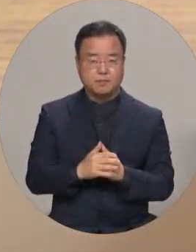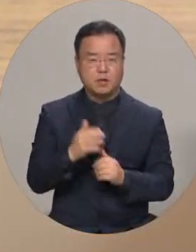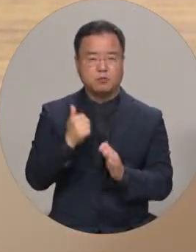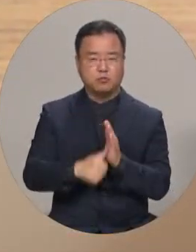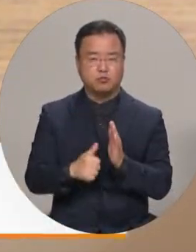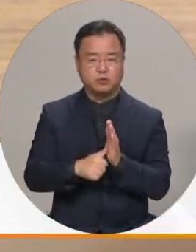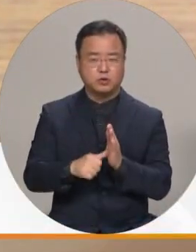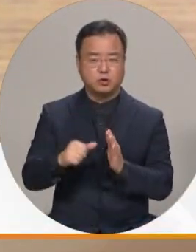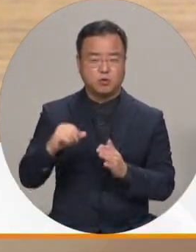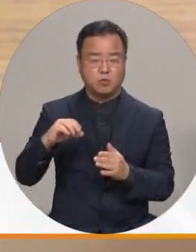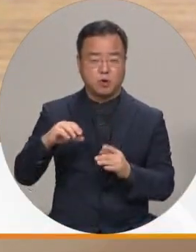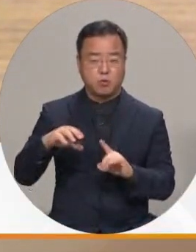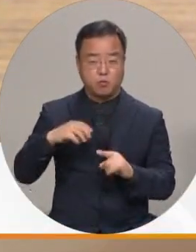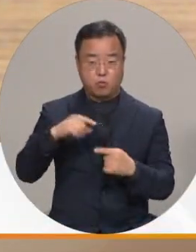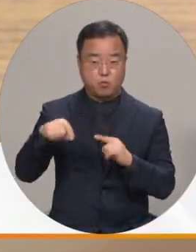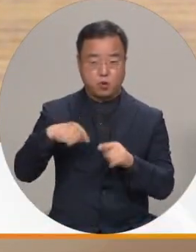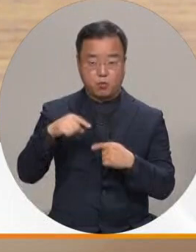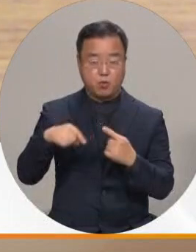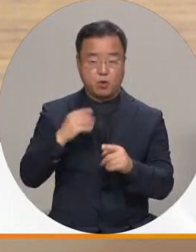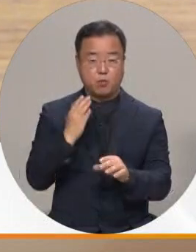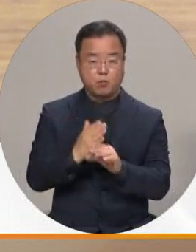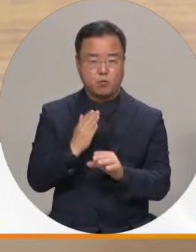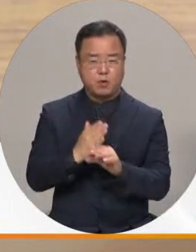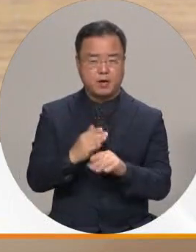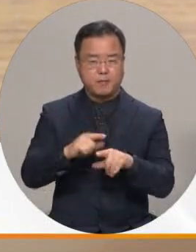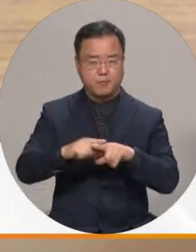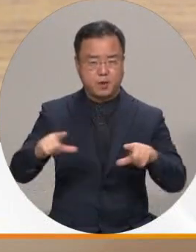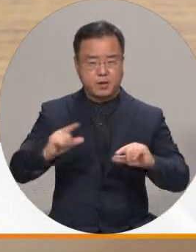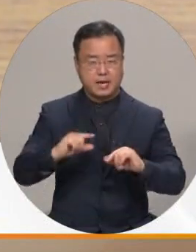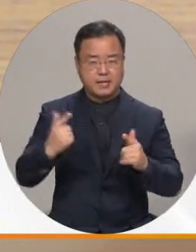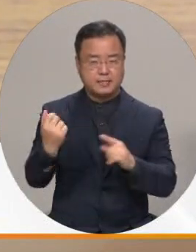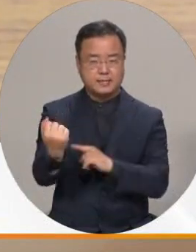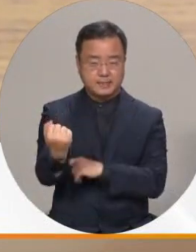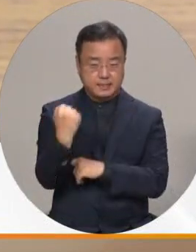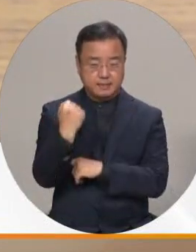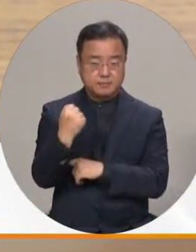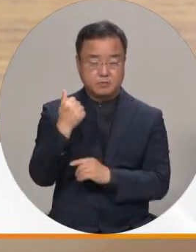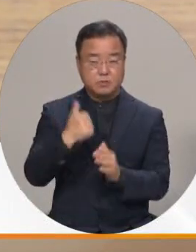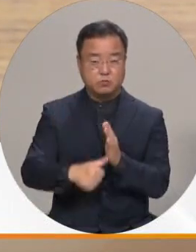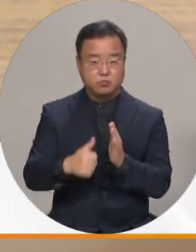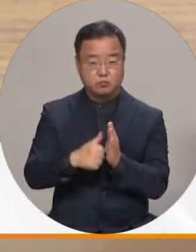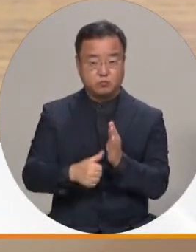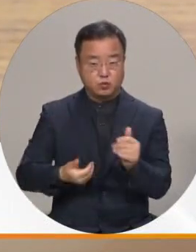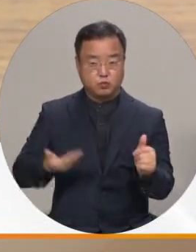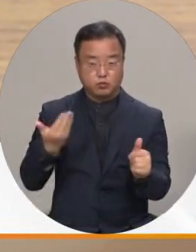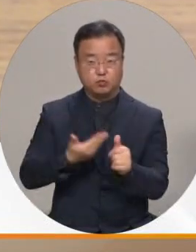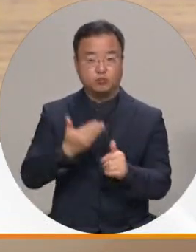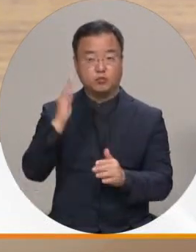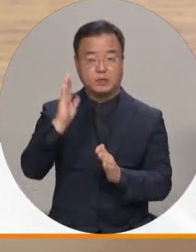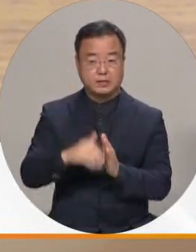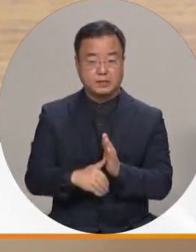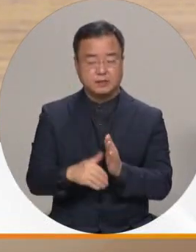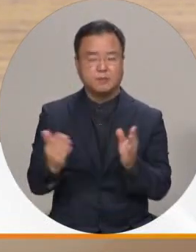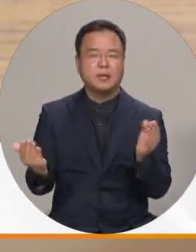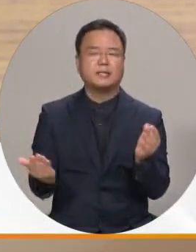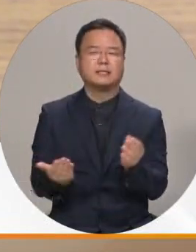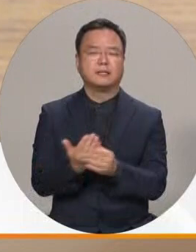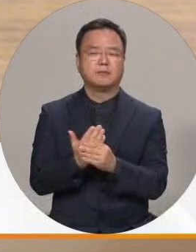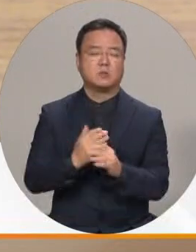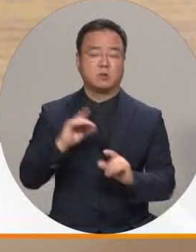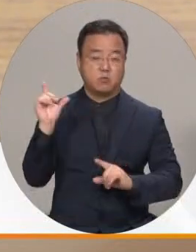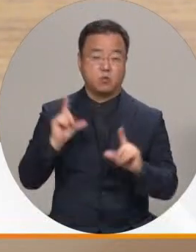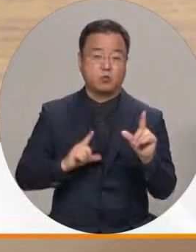회전하는 동안 회전하는 축과 성행하지 않은 힘이이 물체에 가해지게 되었을 때 그때 발생하는